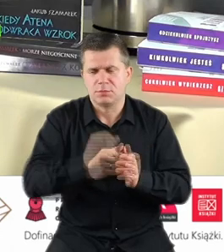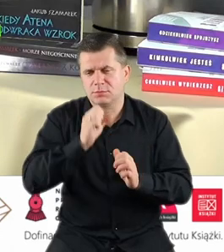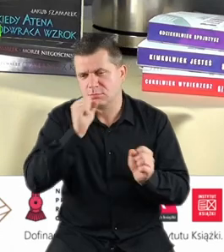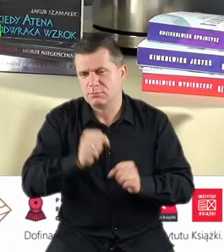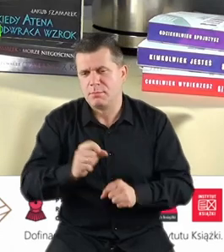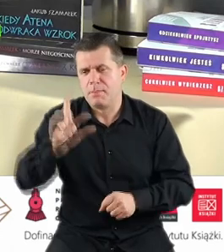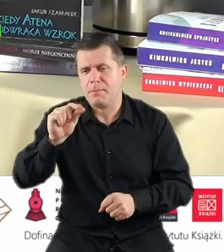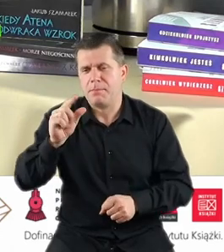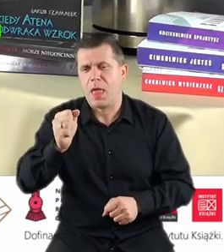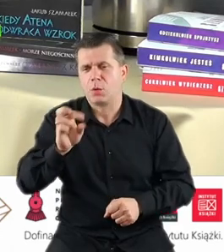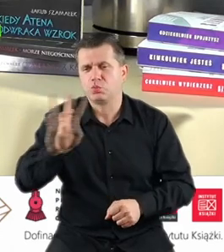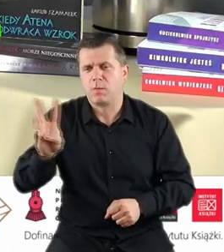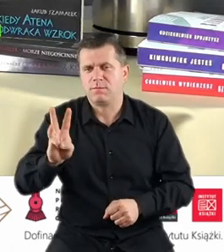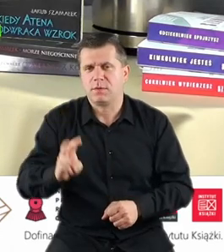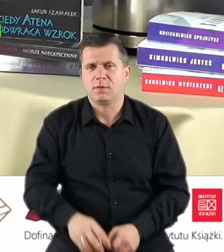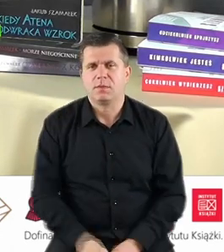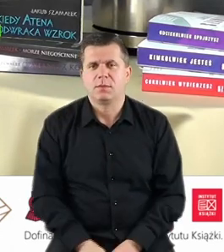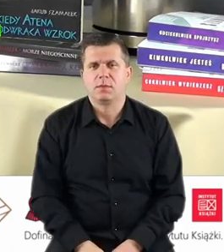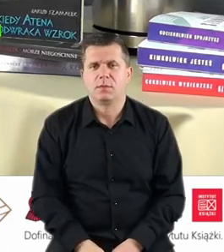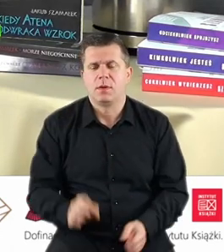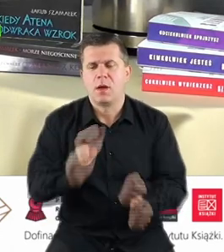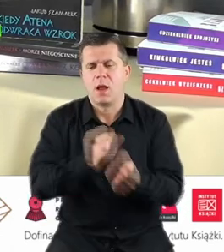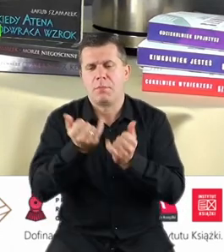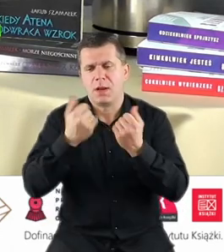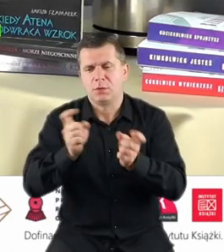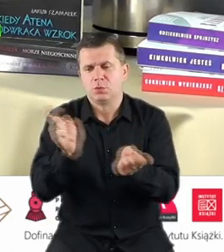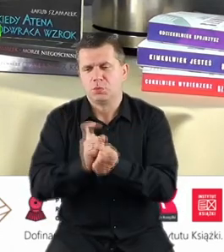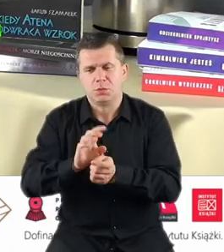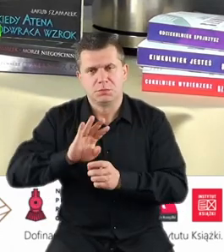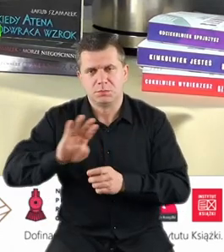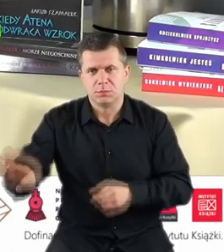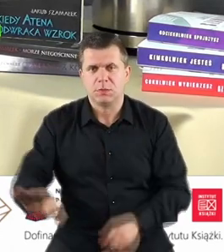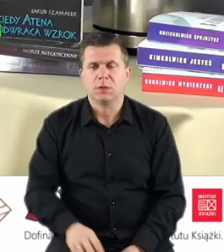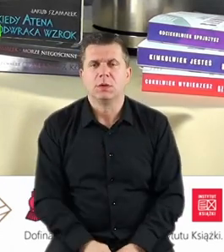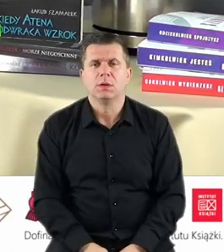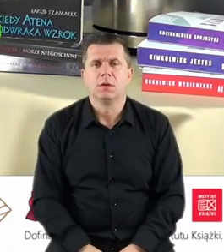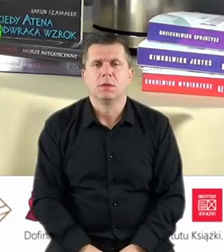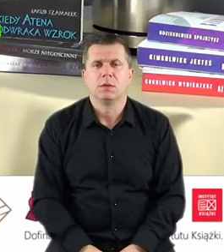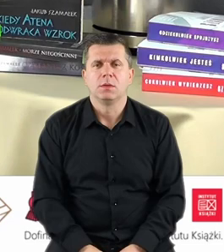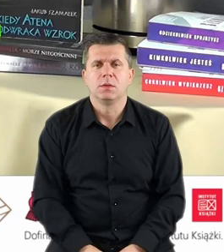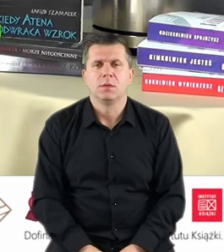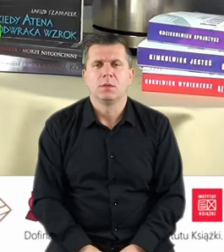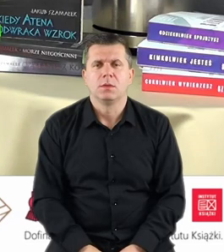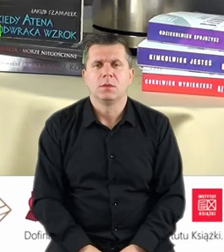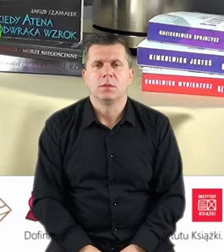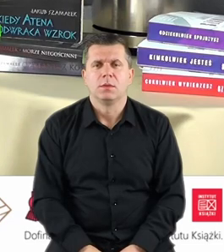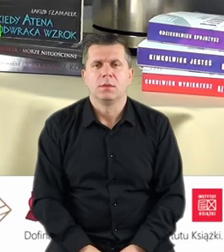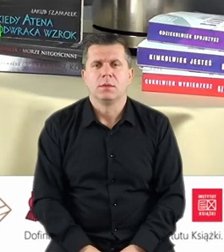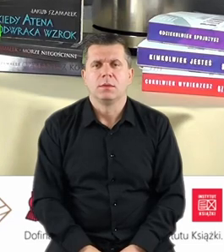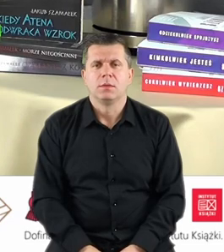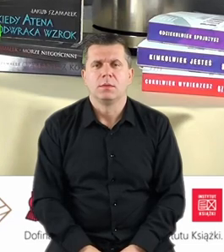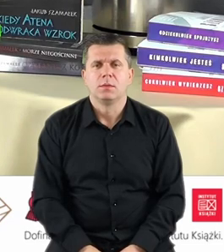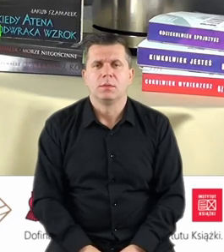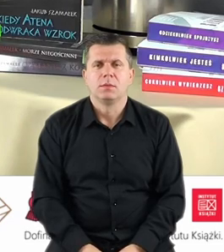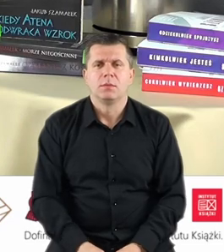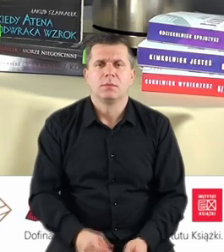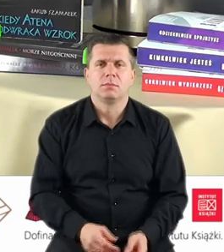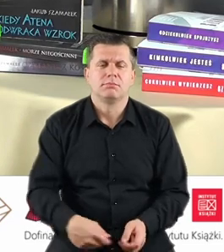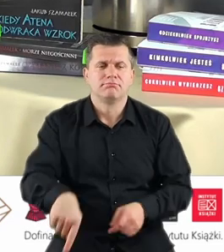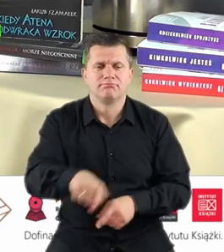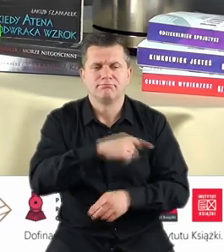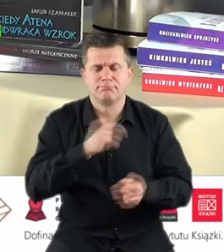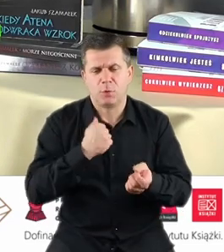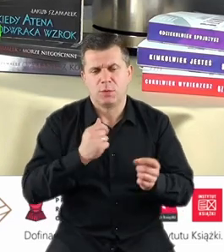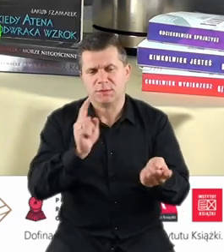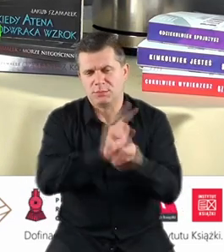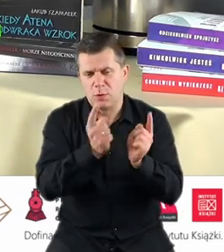Persów, ani innych sąsiadów, bo doskonale im szło skakanie sobie do gardeł, czy to w gimnazjonie, gdzie